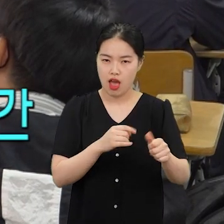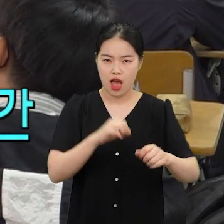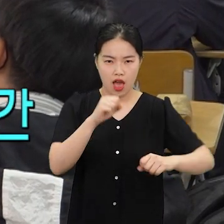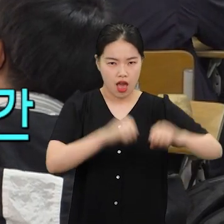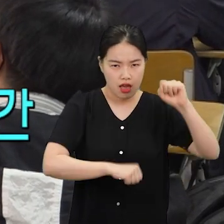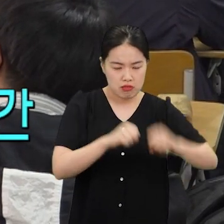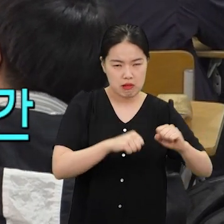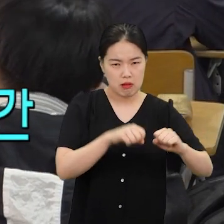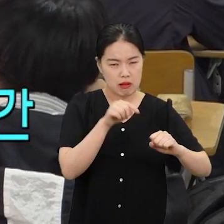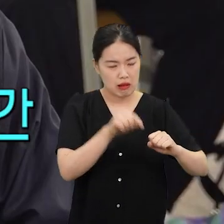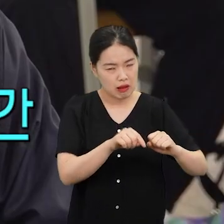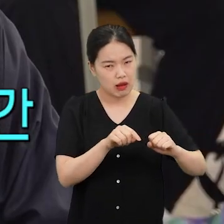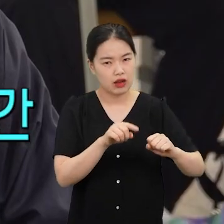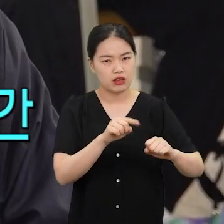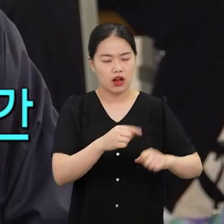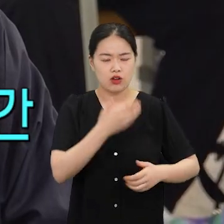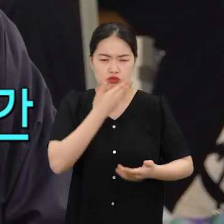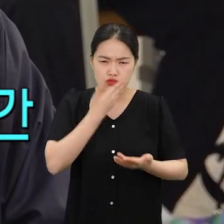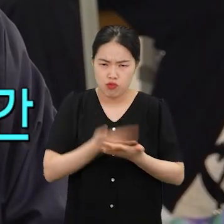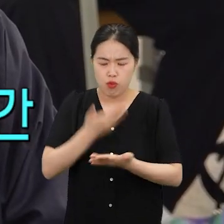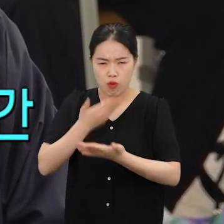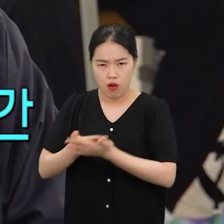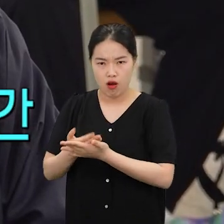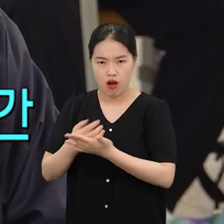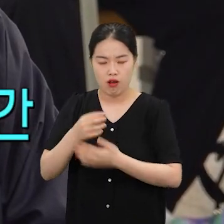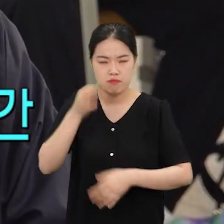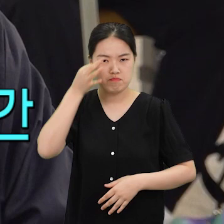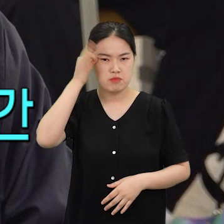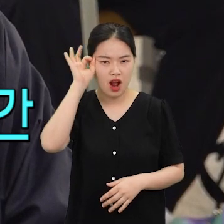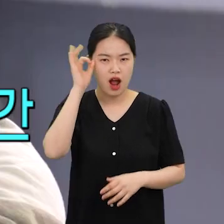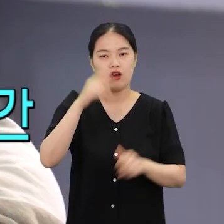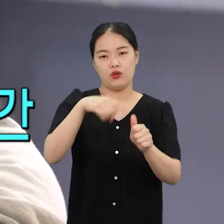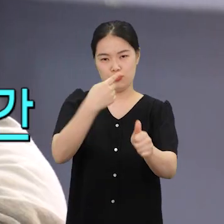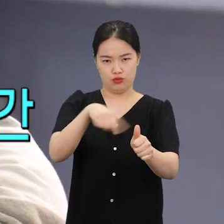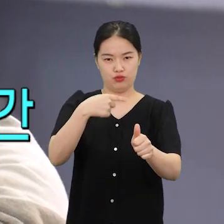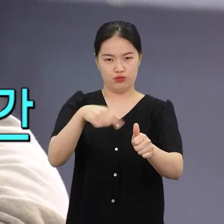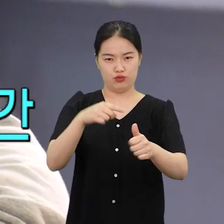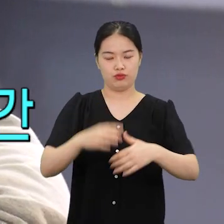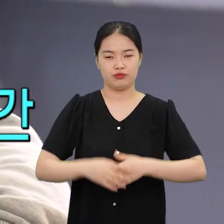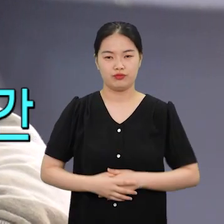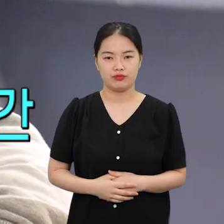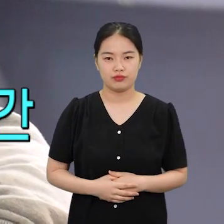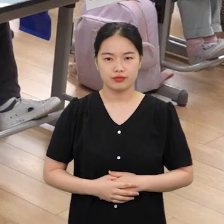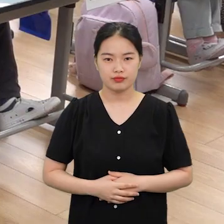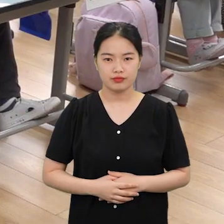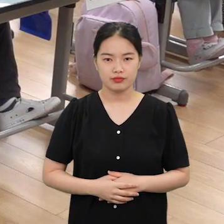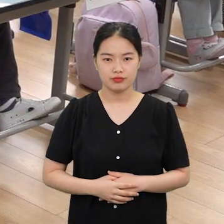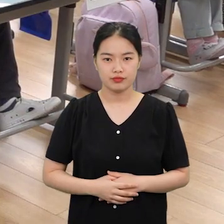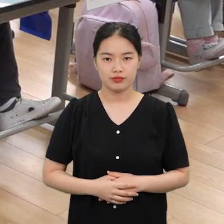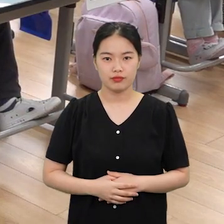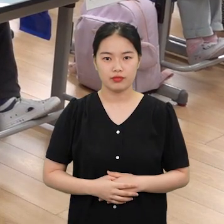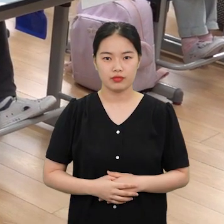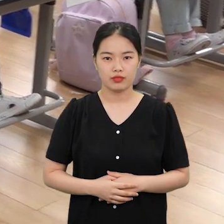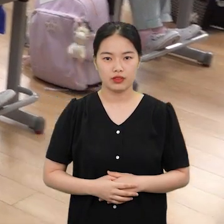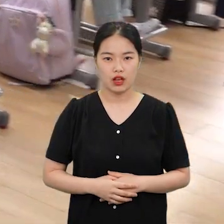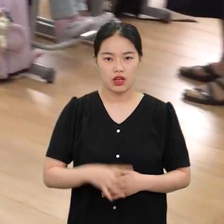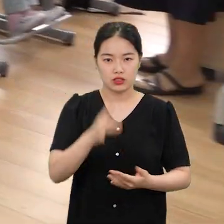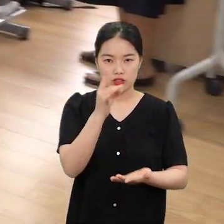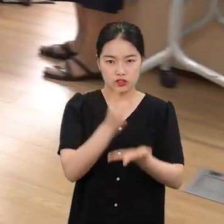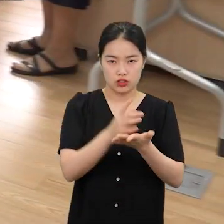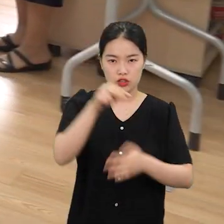행동 하나하나가 얼마나 중요한지를 다시 한 번 더 알게 되는 시간이 됩니다.